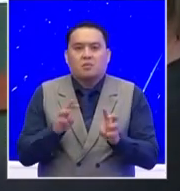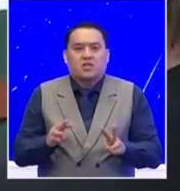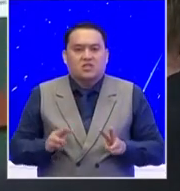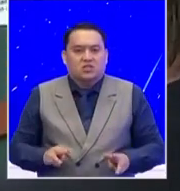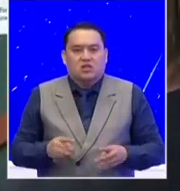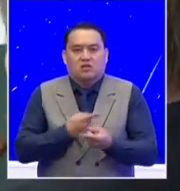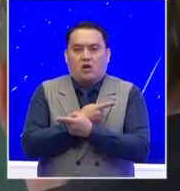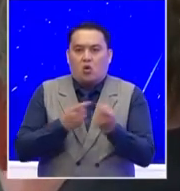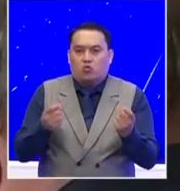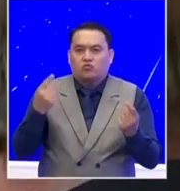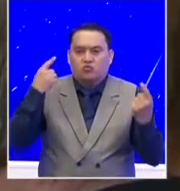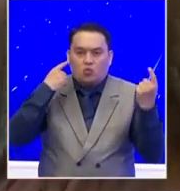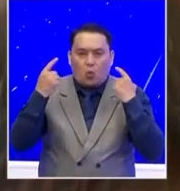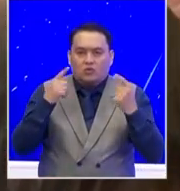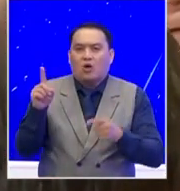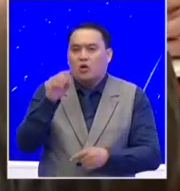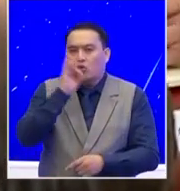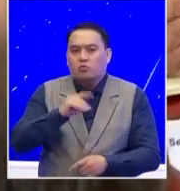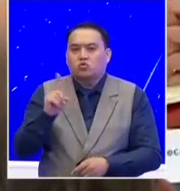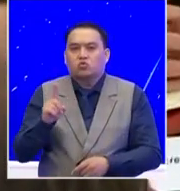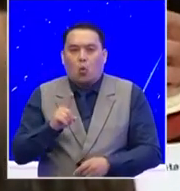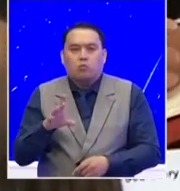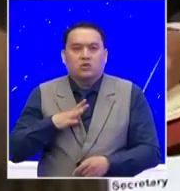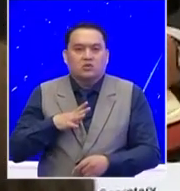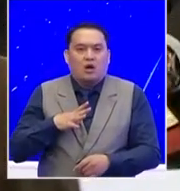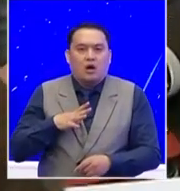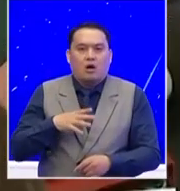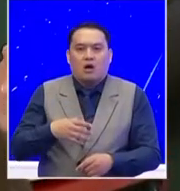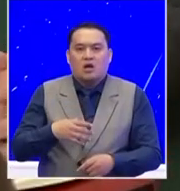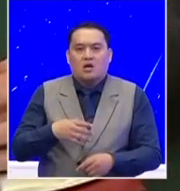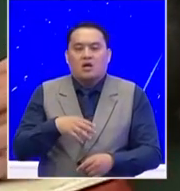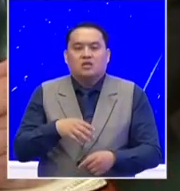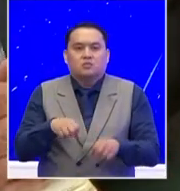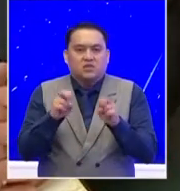что распространяемые в СМИ слухи о том, что Джонсона якобы подключили к аппарату